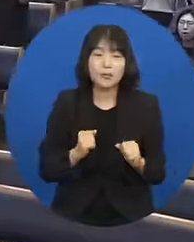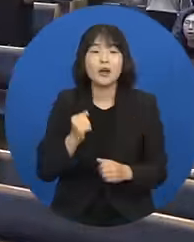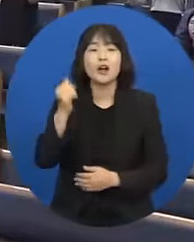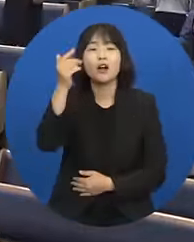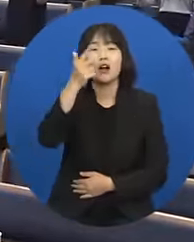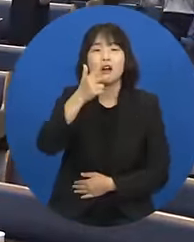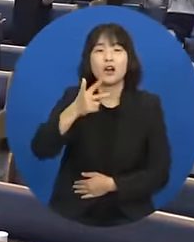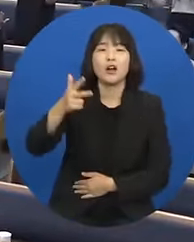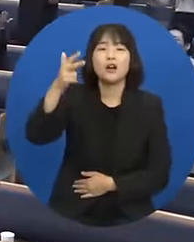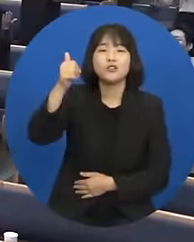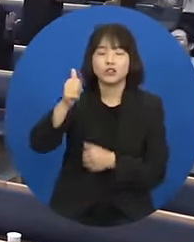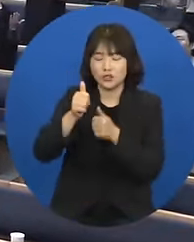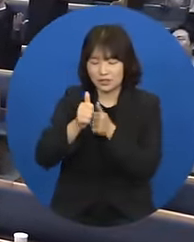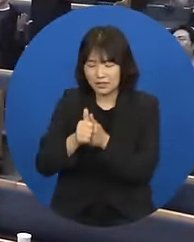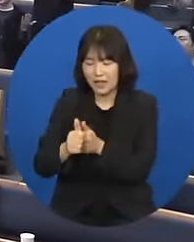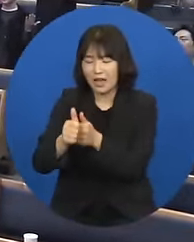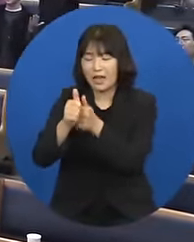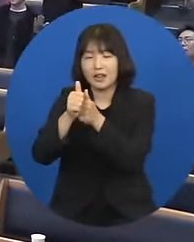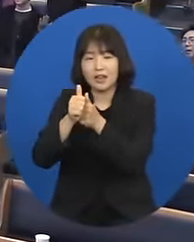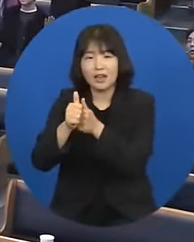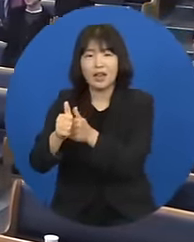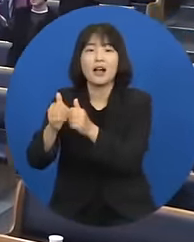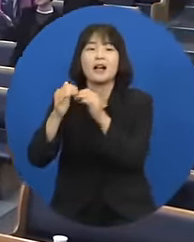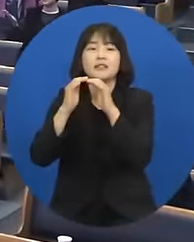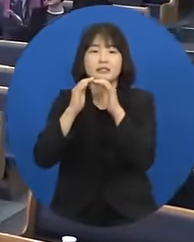순종하며 주 따라가십시다.